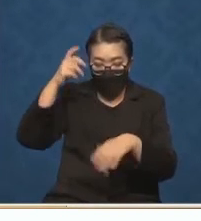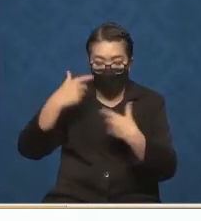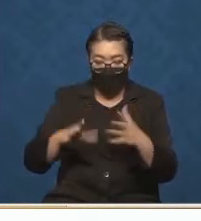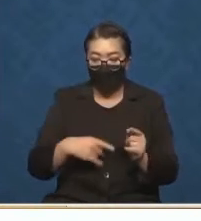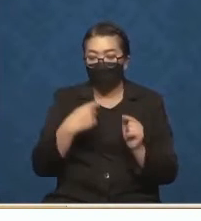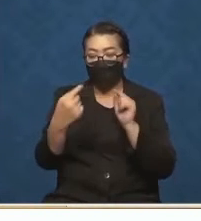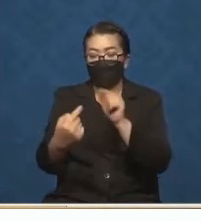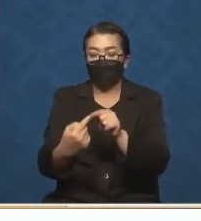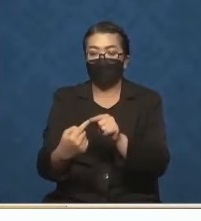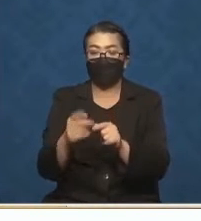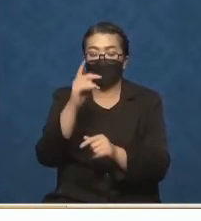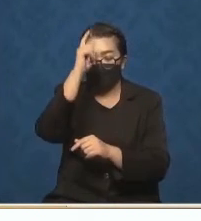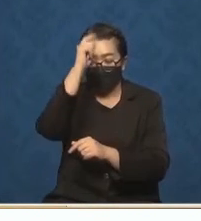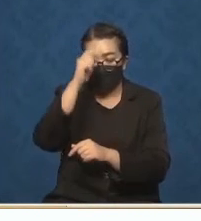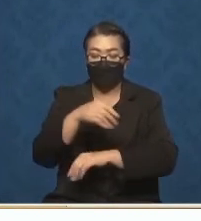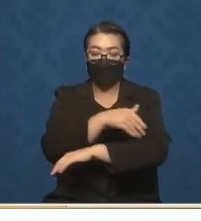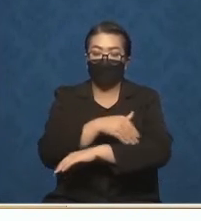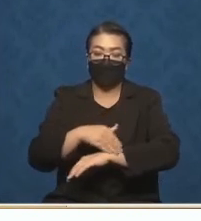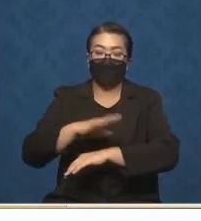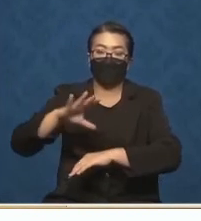กมยอธาธิการแลผางเมือง